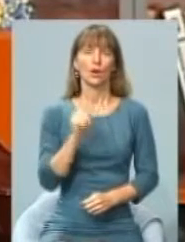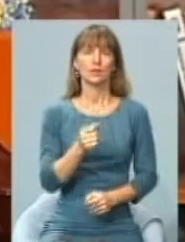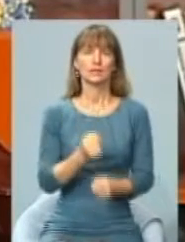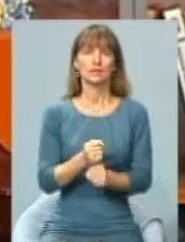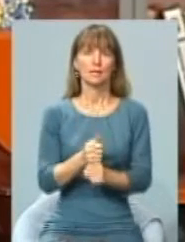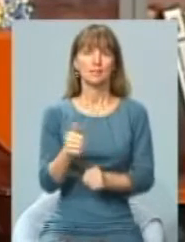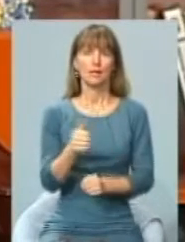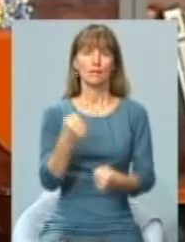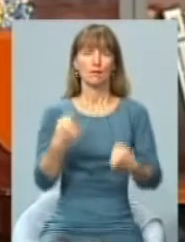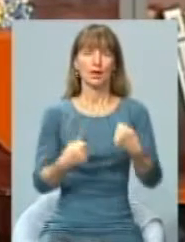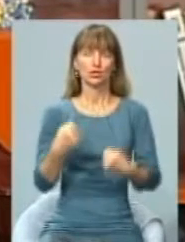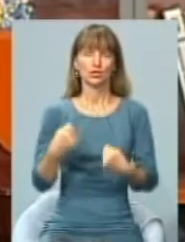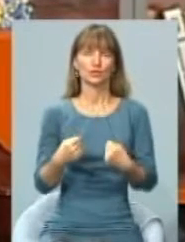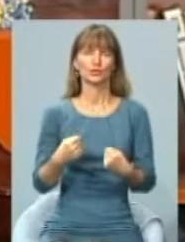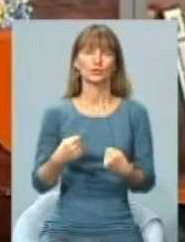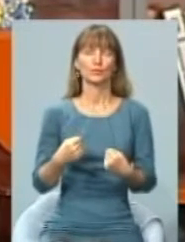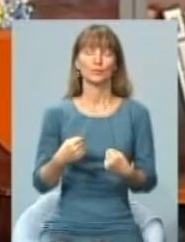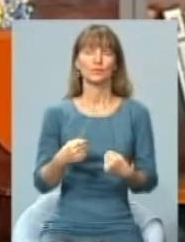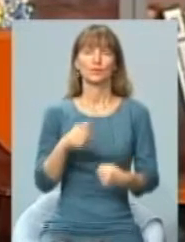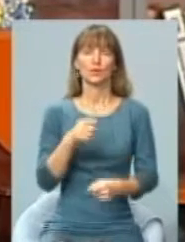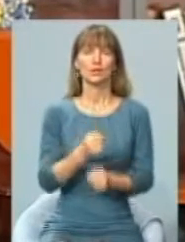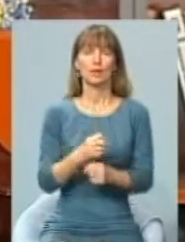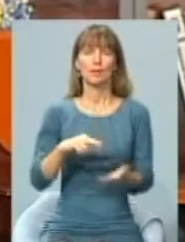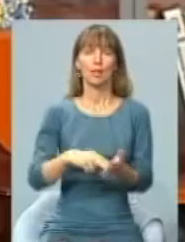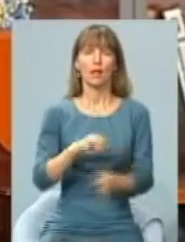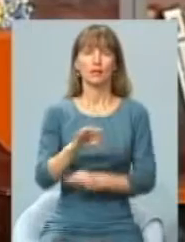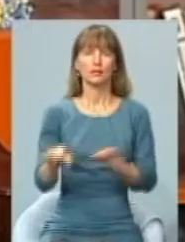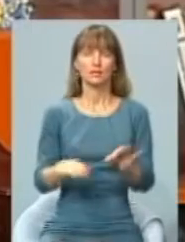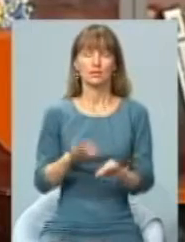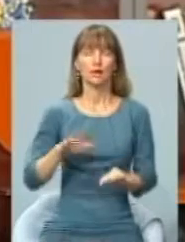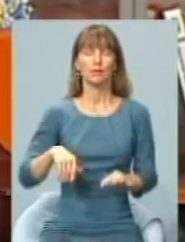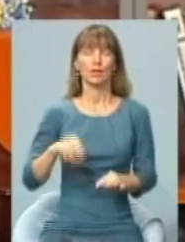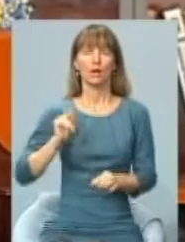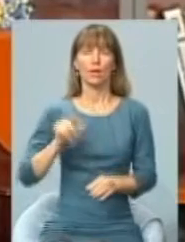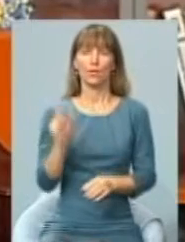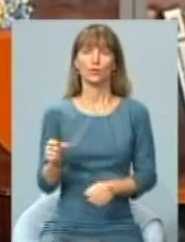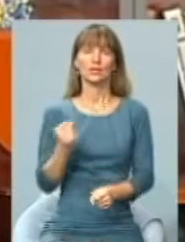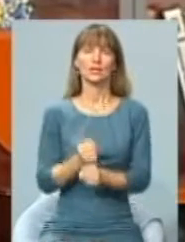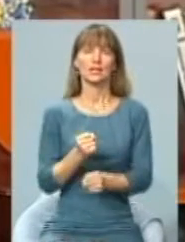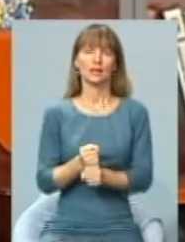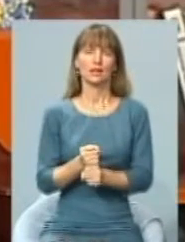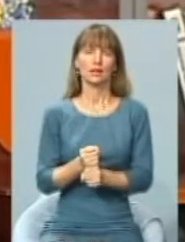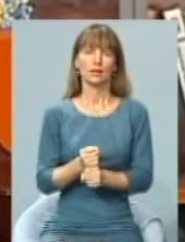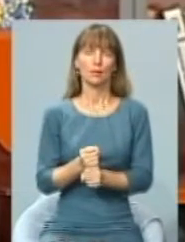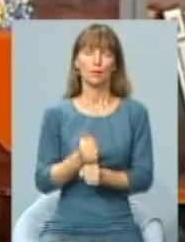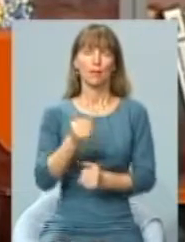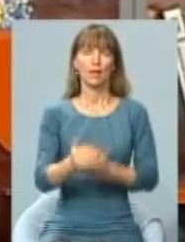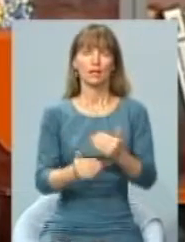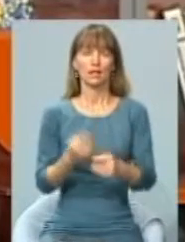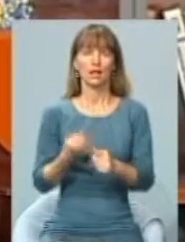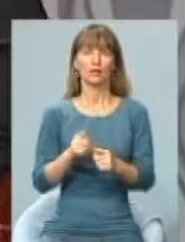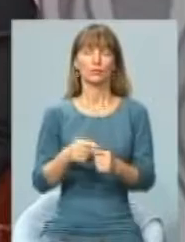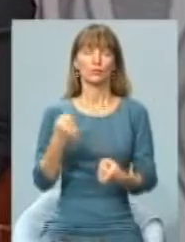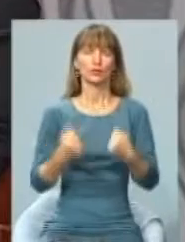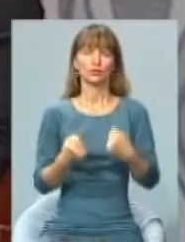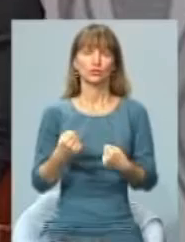создал первую машину, ну как бы этот, он сделал план, а вот уже работники, ну, сделали как бы поэтапно эту машину.